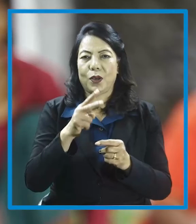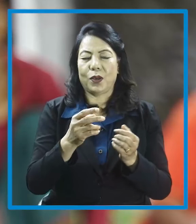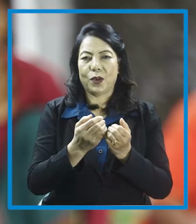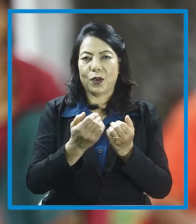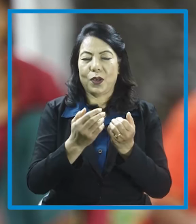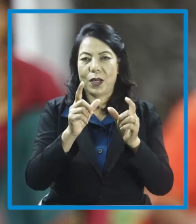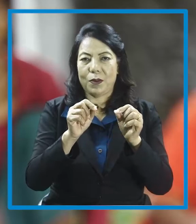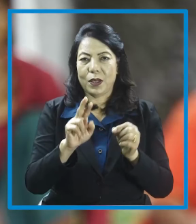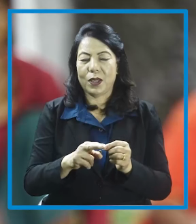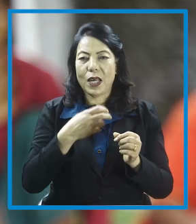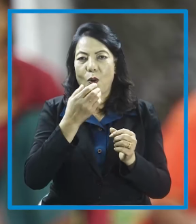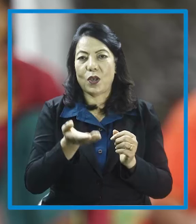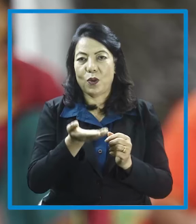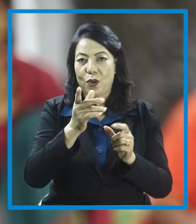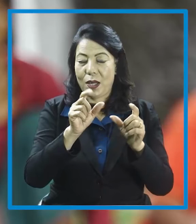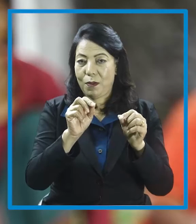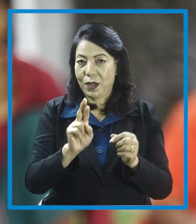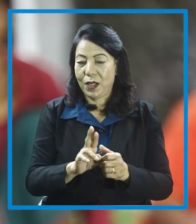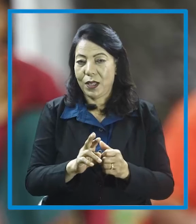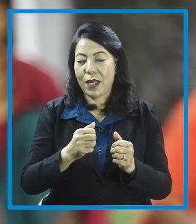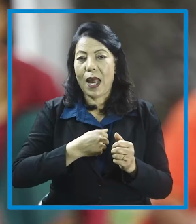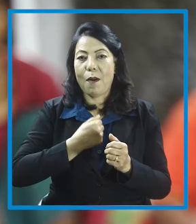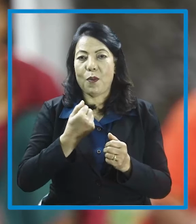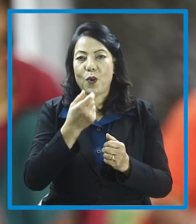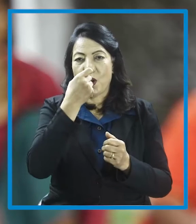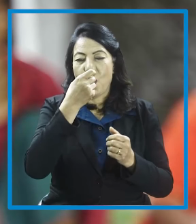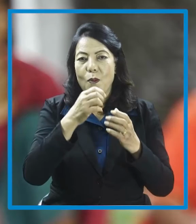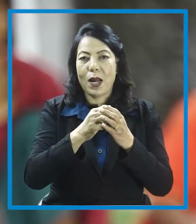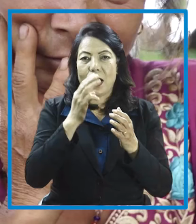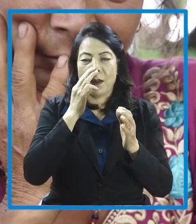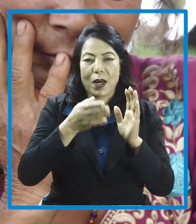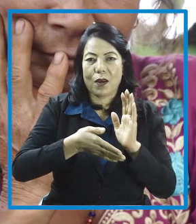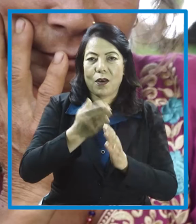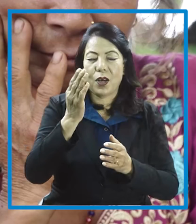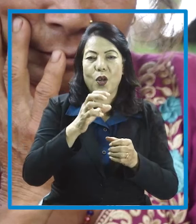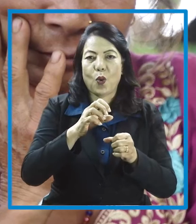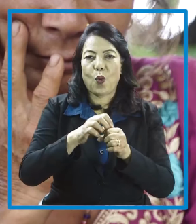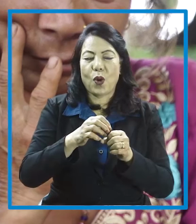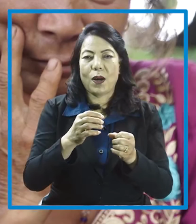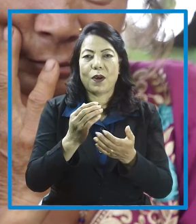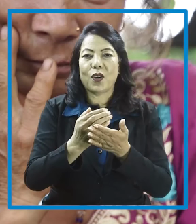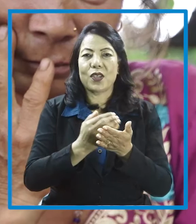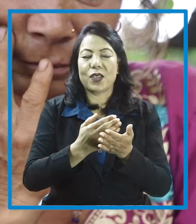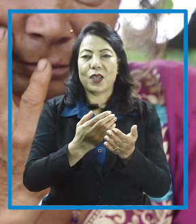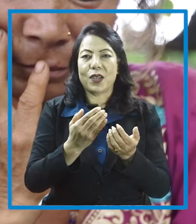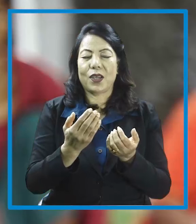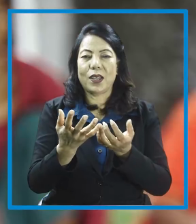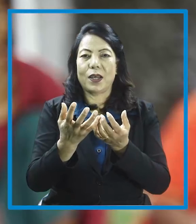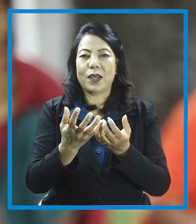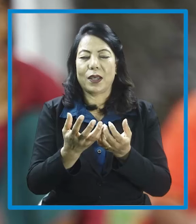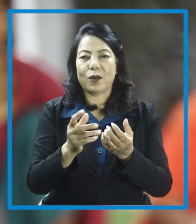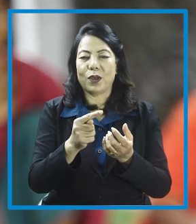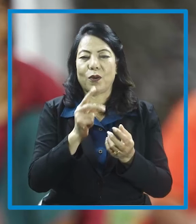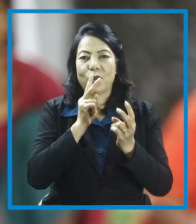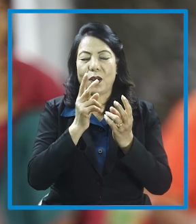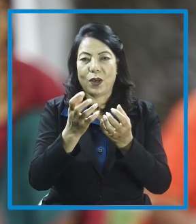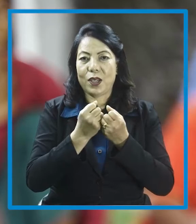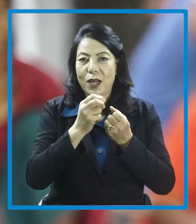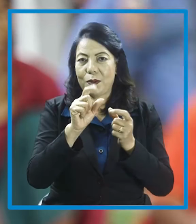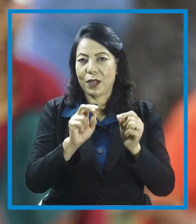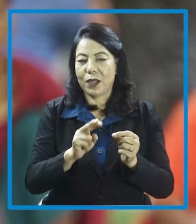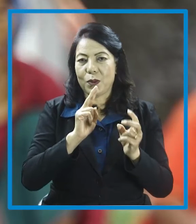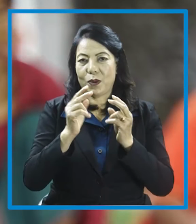पनि म चाहिँ यस्तो गरेर चाहिँ गर्नुपर्दछ आवाज उठाउनु पर्दछ आफ्नो चाहिँ गाउँपालिकामा गएर चाहिँ अब वडाबाट कसरी चाहिँ ऊ गर्ने रहेछ भनेर